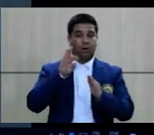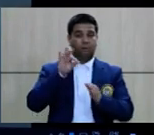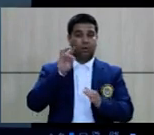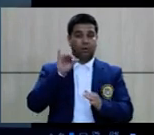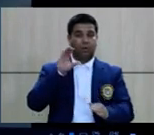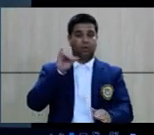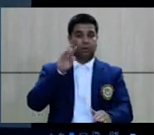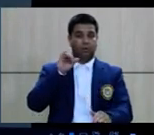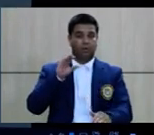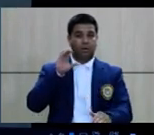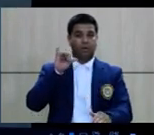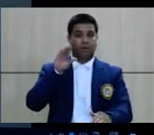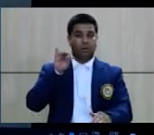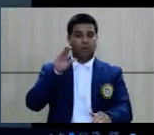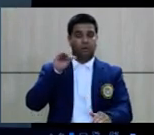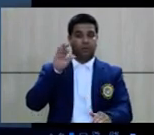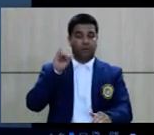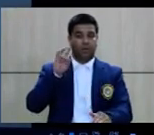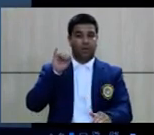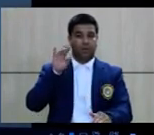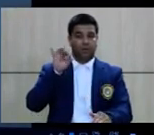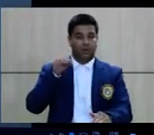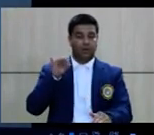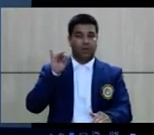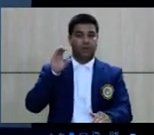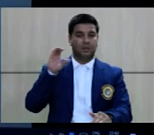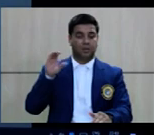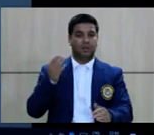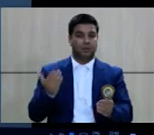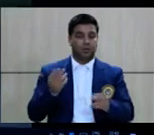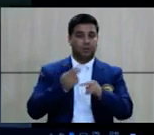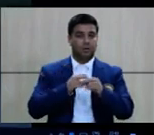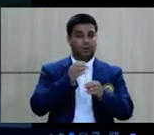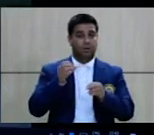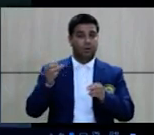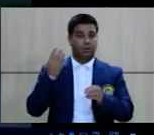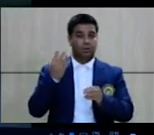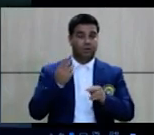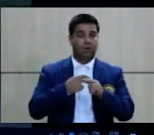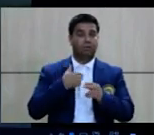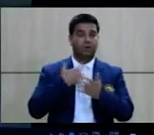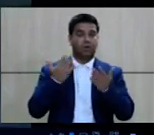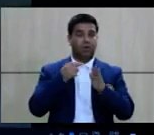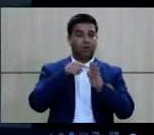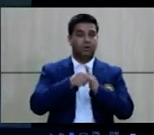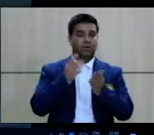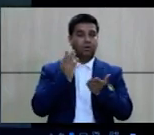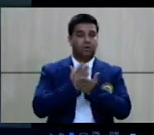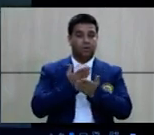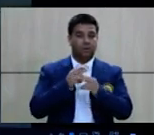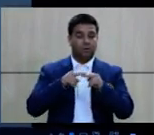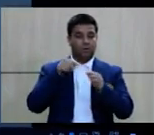sulfat, superfosfat, natriy nitrat va selenit kabi mineral o'g'itlardir. Biz qaysi idishda qanday o'g'itlar